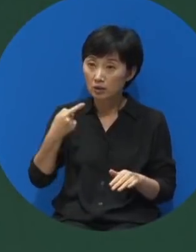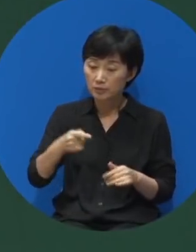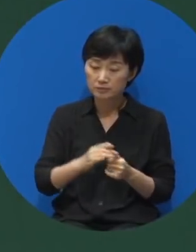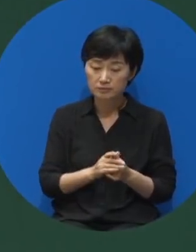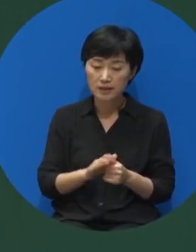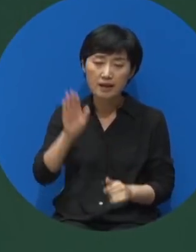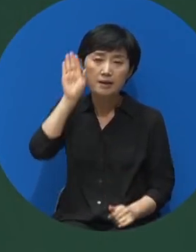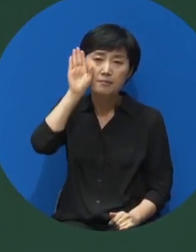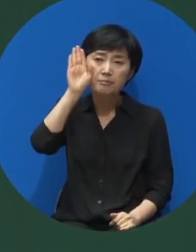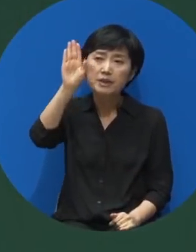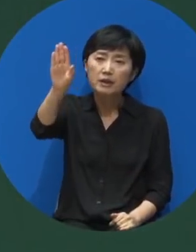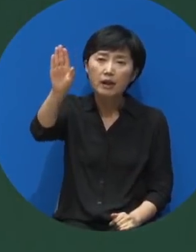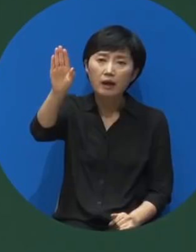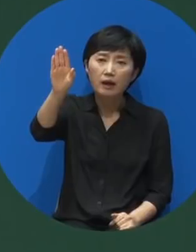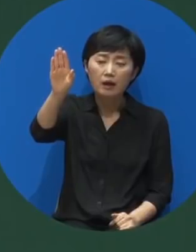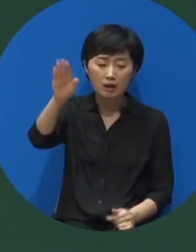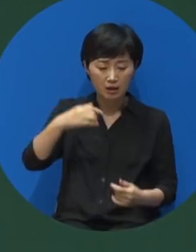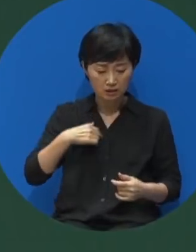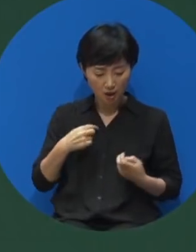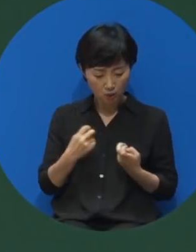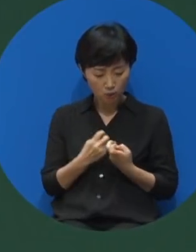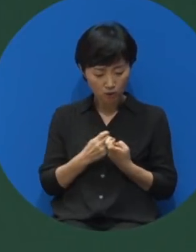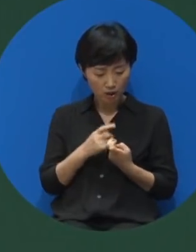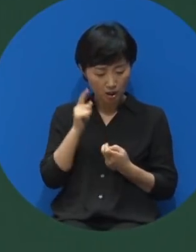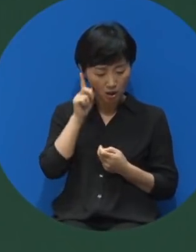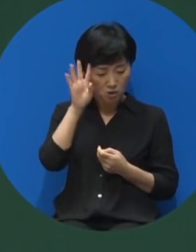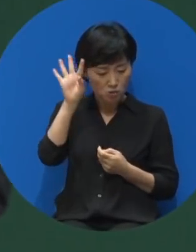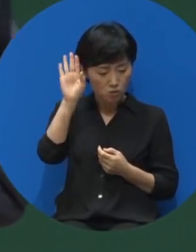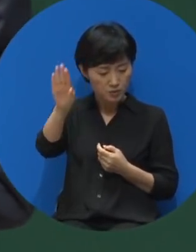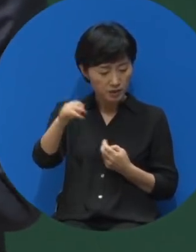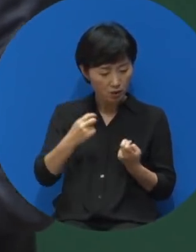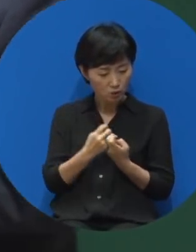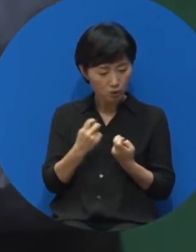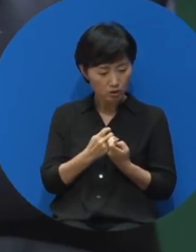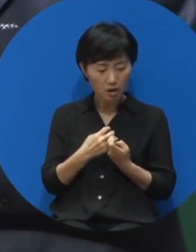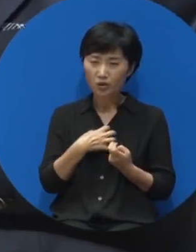이때부터 뭐 할까 걱정할 필요 없다. 미래가 정확하게 보이는 겁니다.